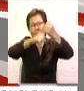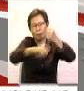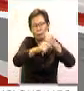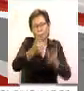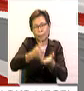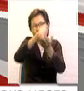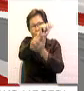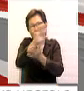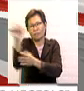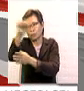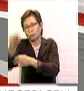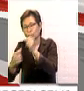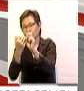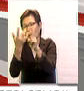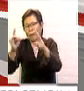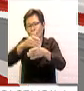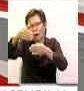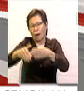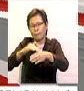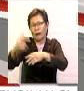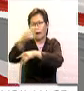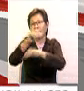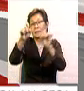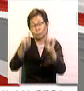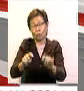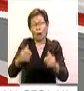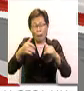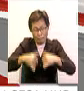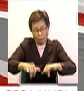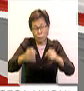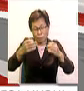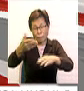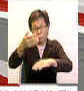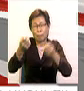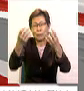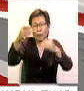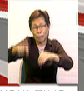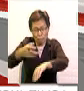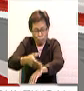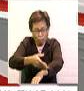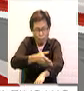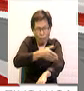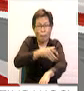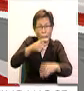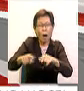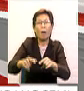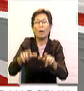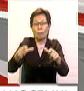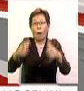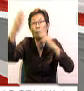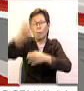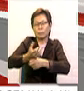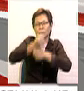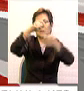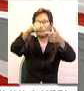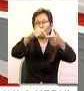AFF Suzuki 2018 yang berakhir Sabtu lalu. Masih banyak yang perlu diperbaiki daripada kempen ini yang menyaksikan skuad negara muncul